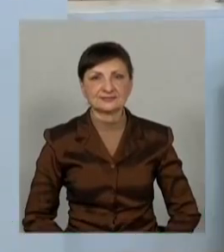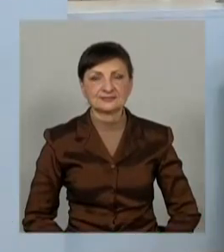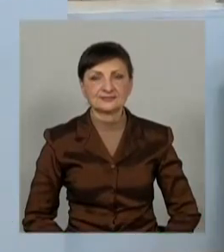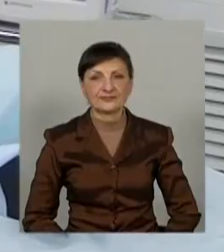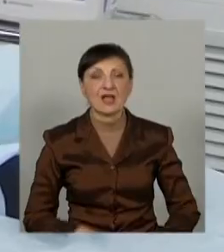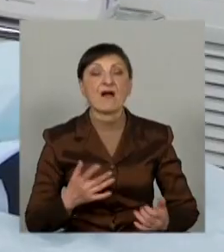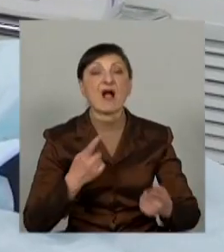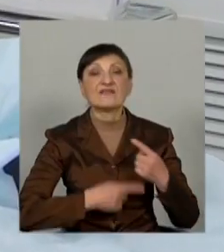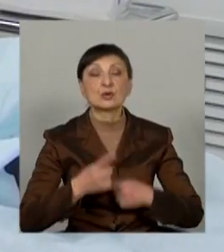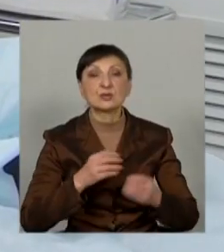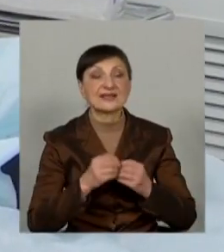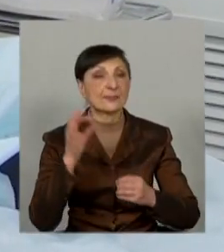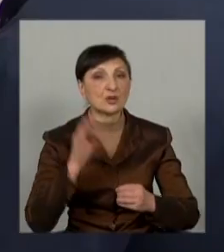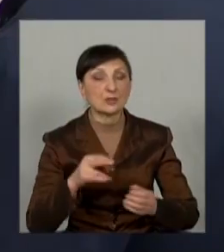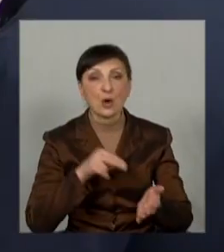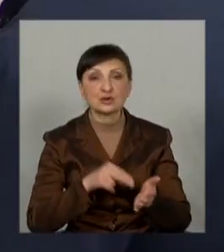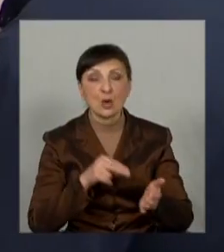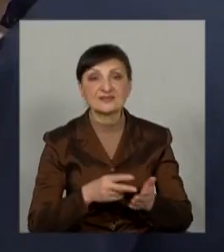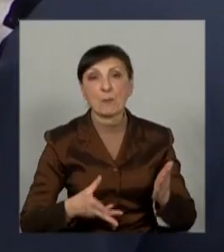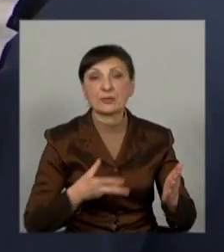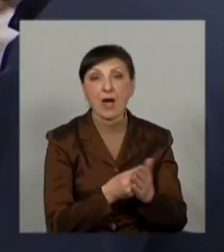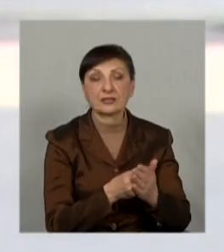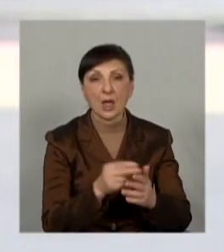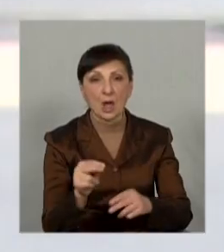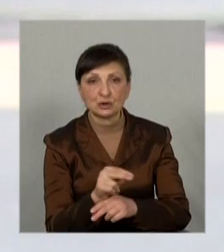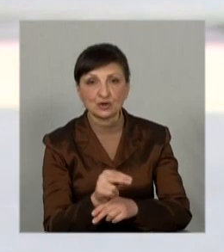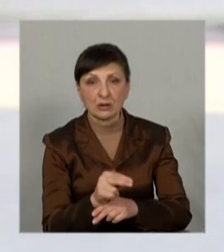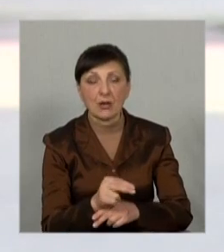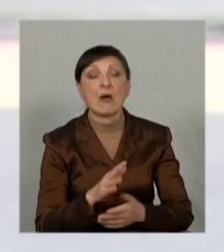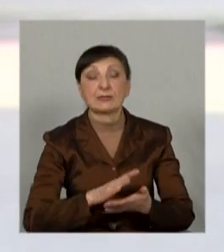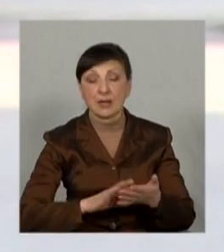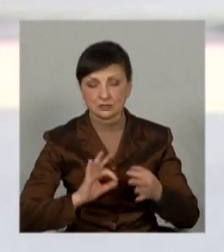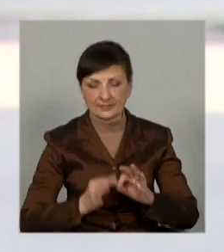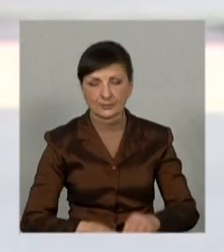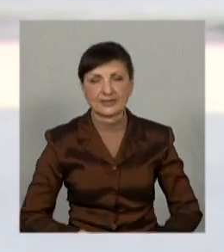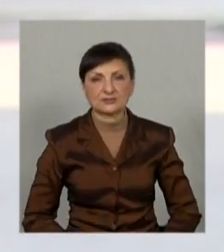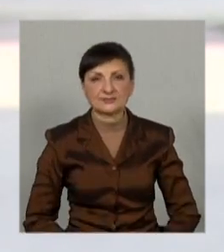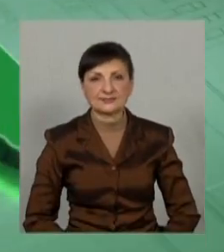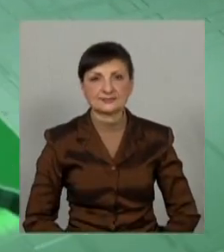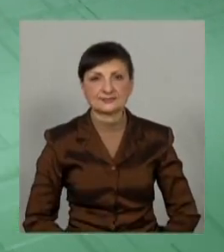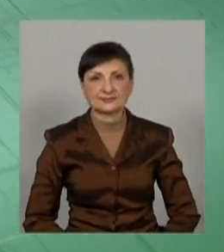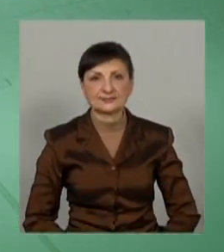Как вернуть 10% от стоимости платных медицинских услуг? Узнавала я, Мира Джанова.